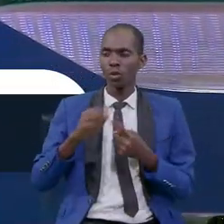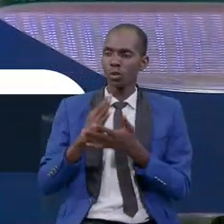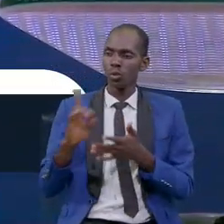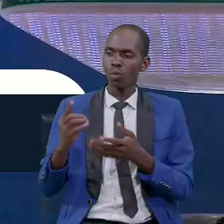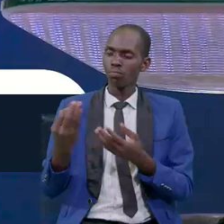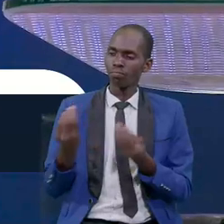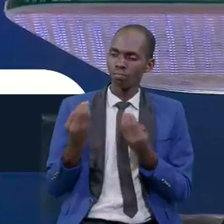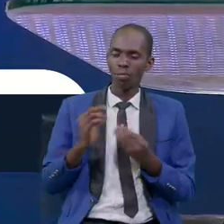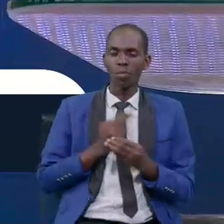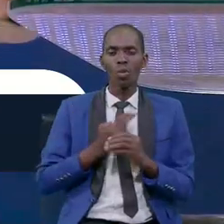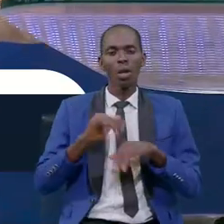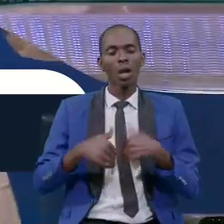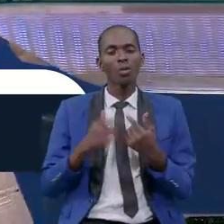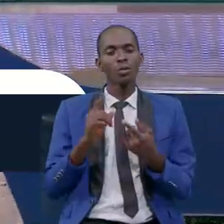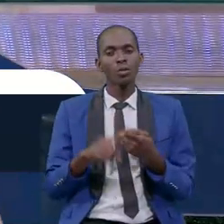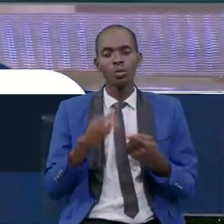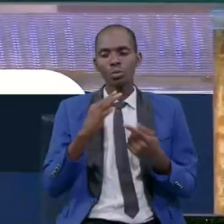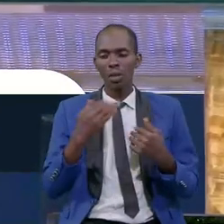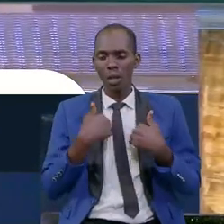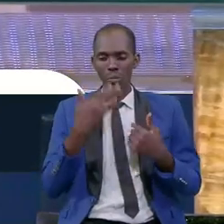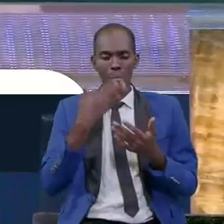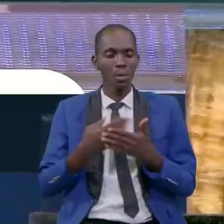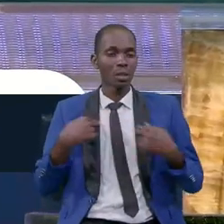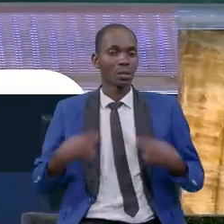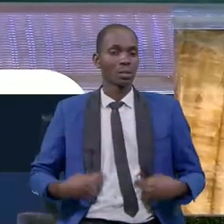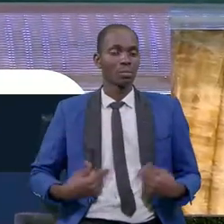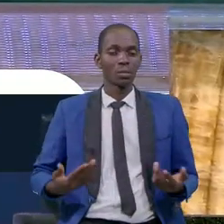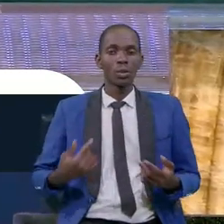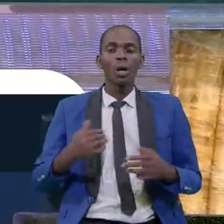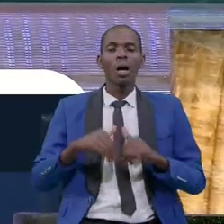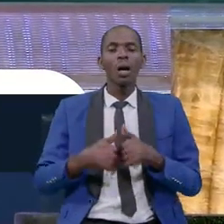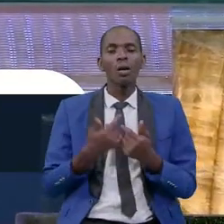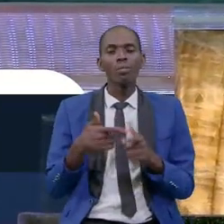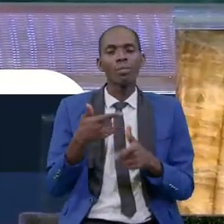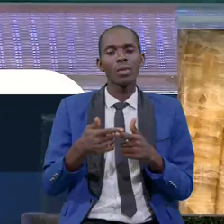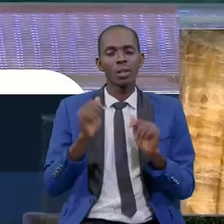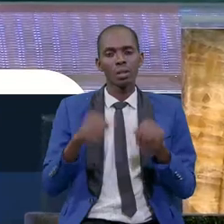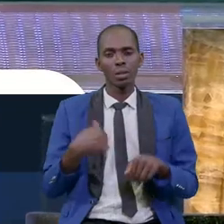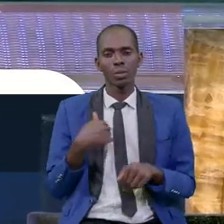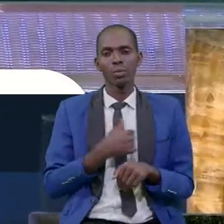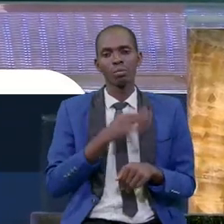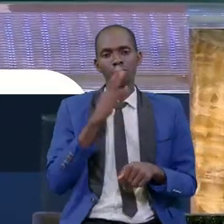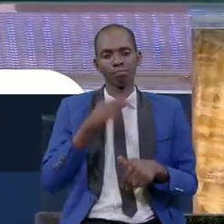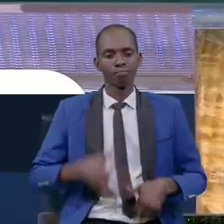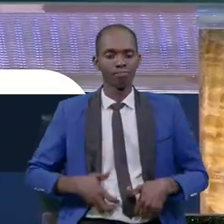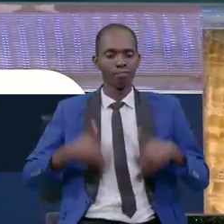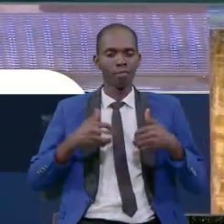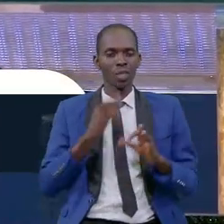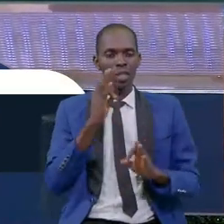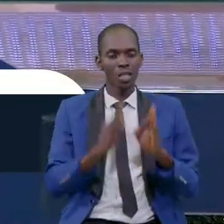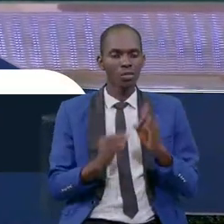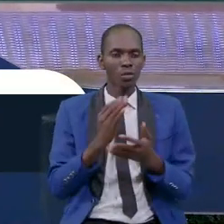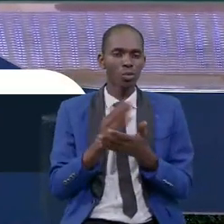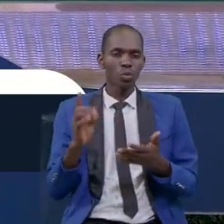va se fâcher si quelqu'un nous dit la voie d'aller au ciel. Les qualifications